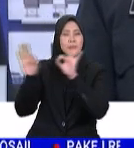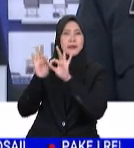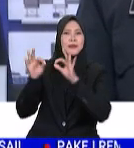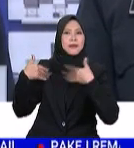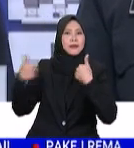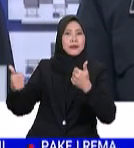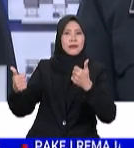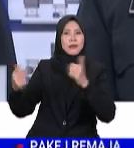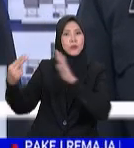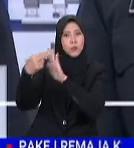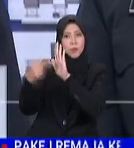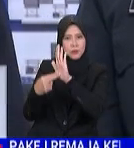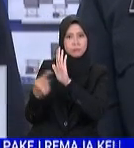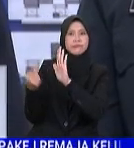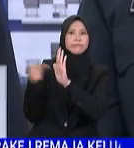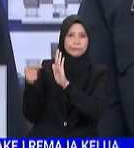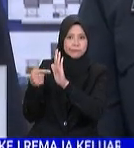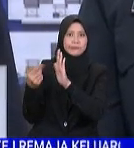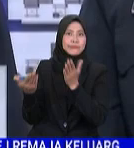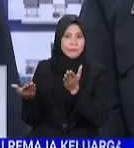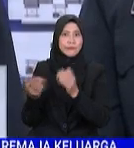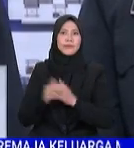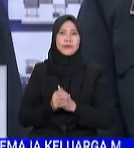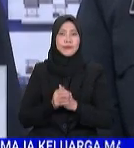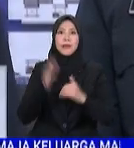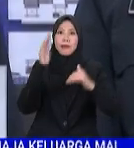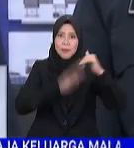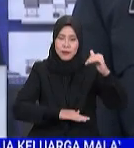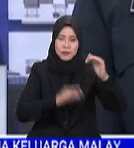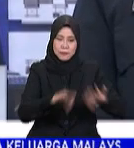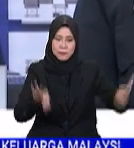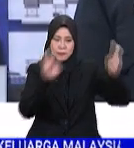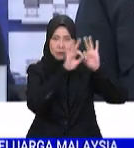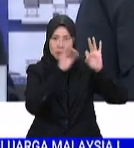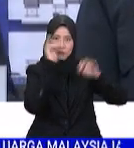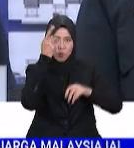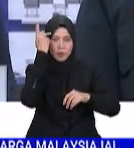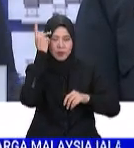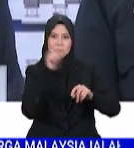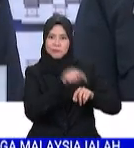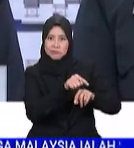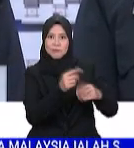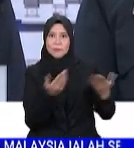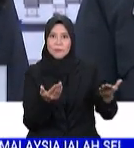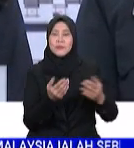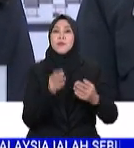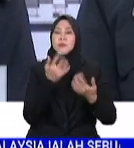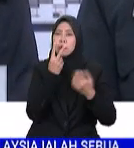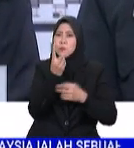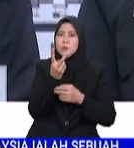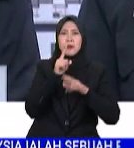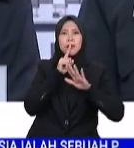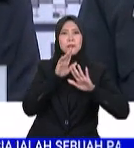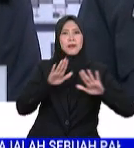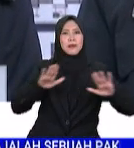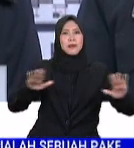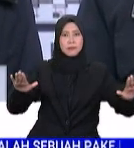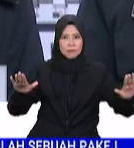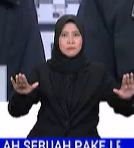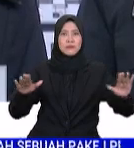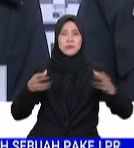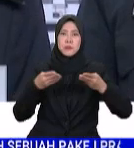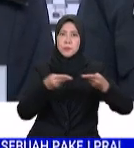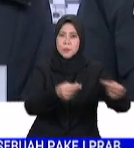dan undang-undang daripada kepentingan politik lah. Itu pasal kita tengok aman lah. So saya